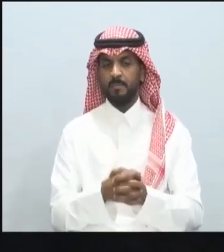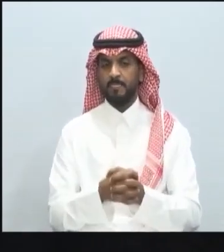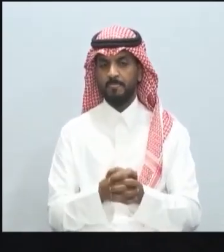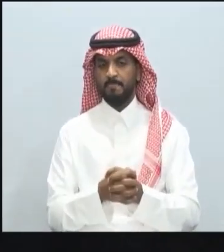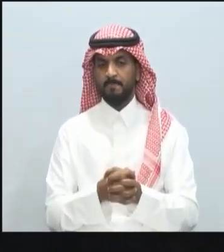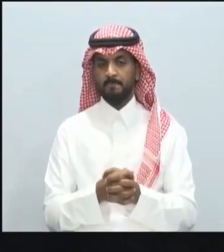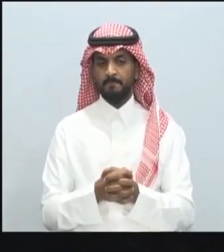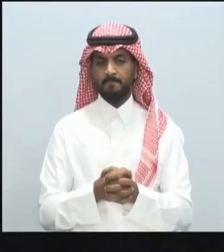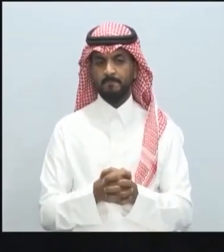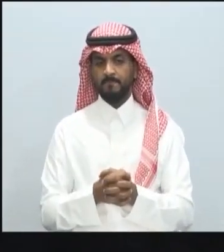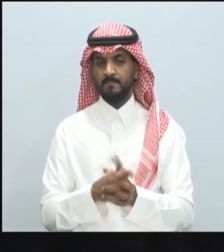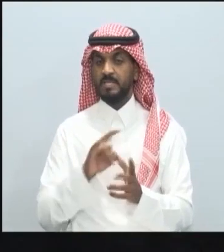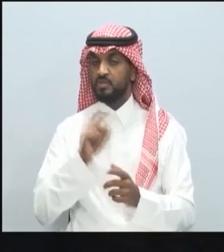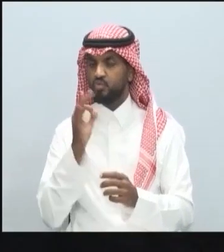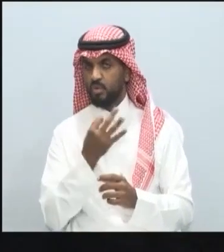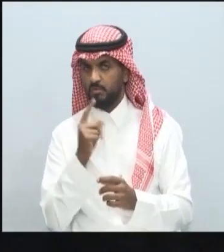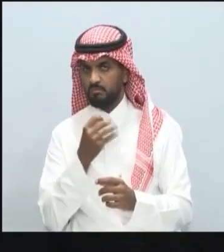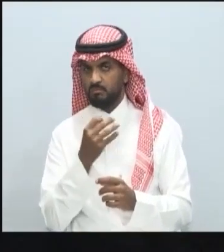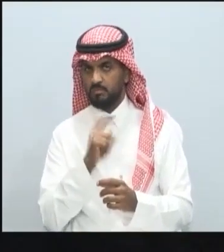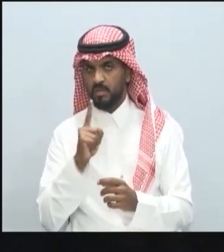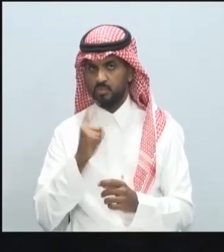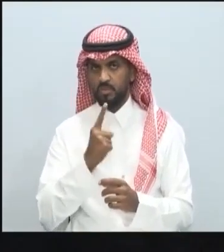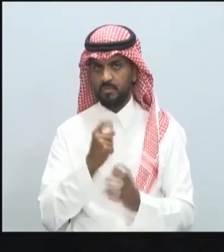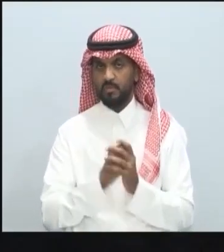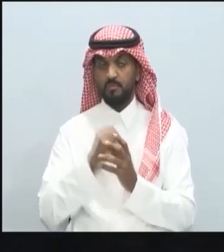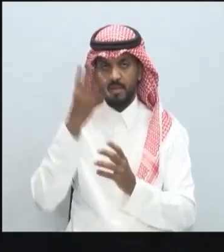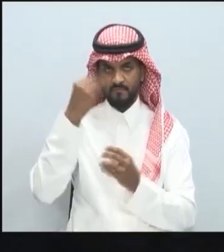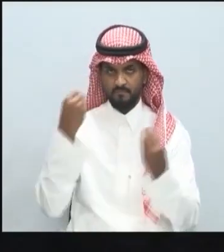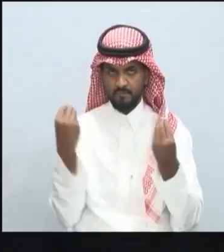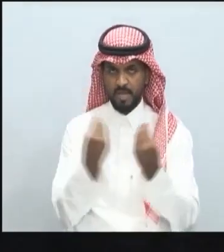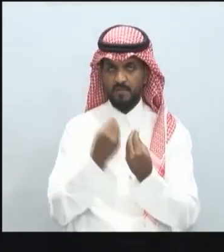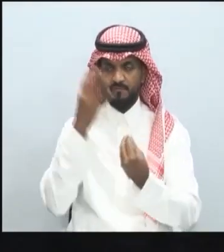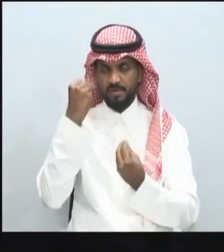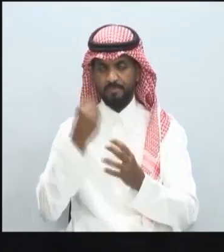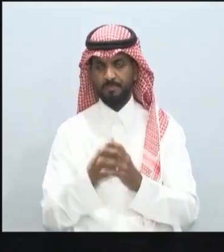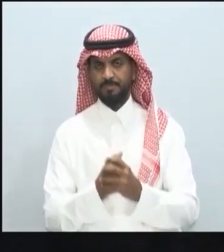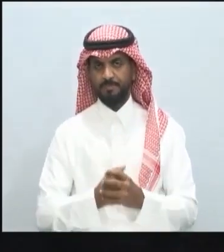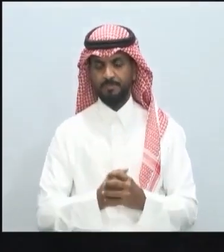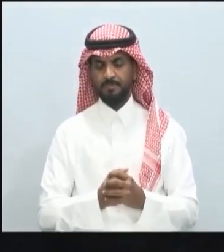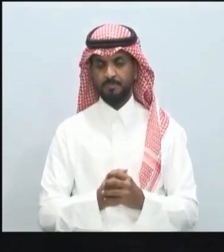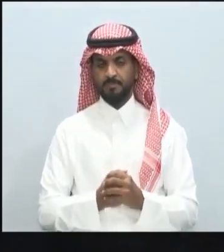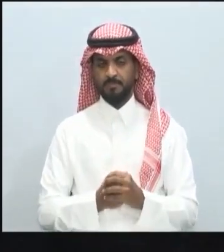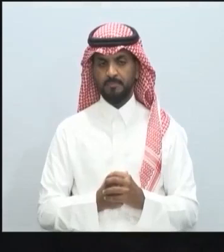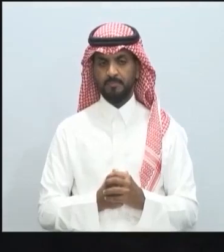ت فقط يعني مجرد السرعه مجرد السرعه وانما السرعه مع الفهم السرعه مع